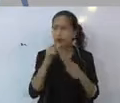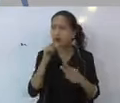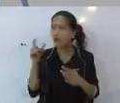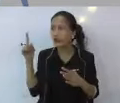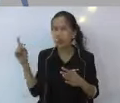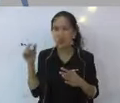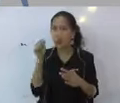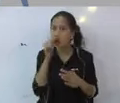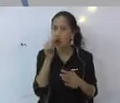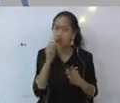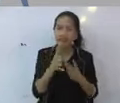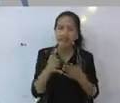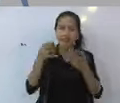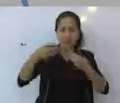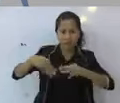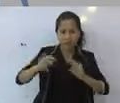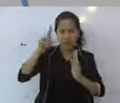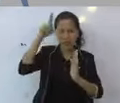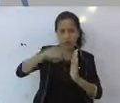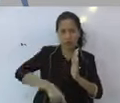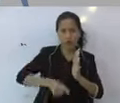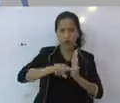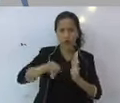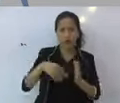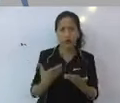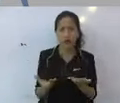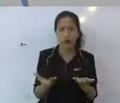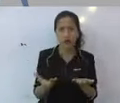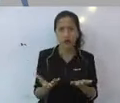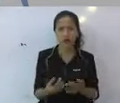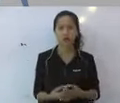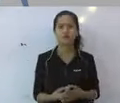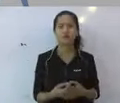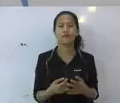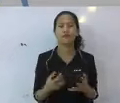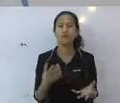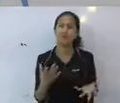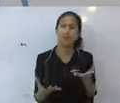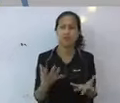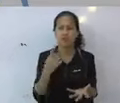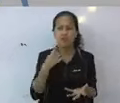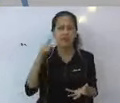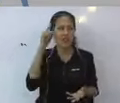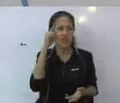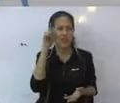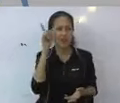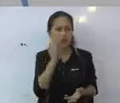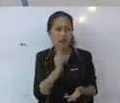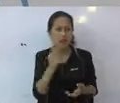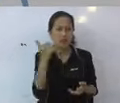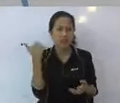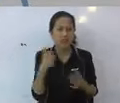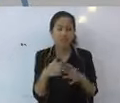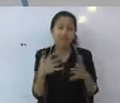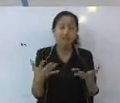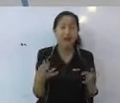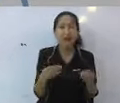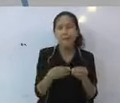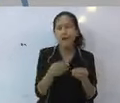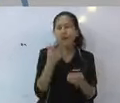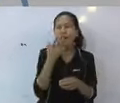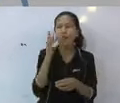fruits, vegetables. Bakit kaya? Ito kasi yung mas masarap. Ganun ba yun? At alam mo na, syempre, di